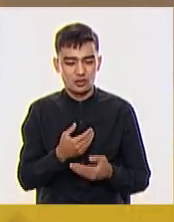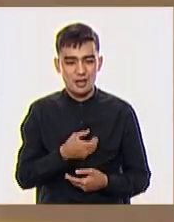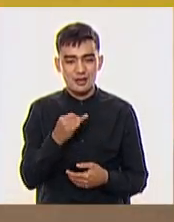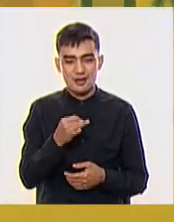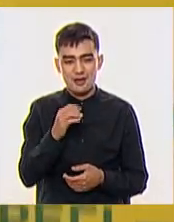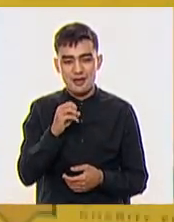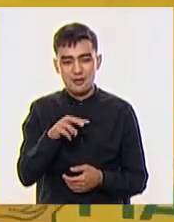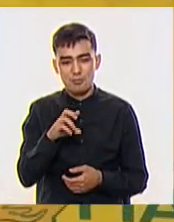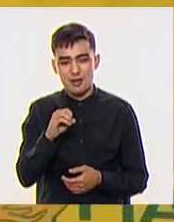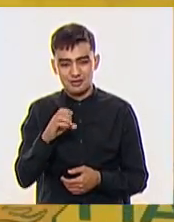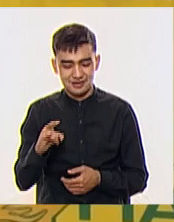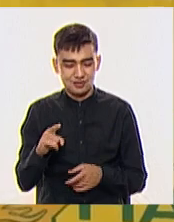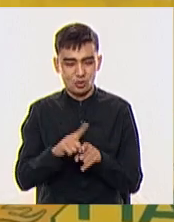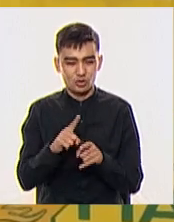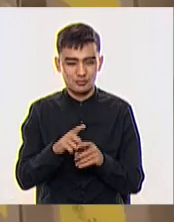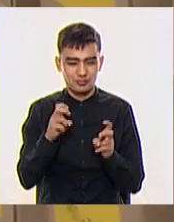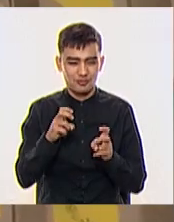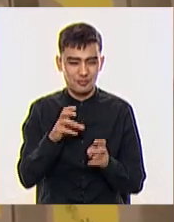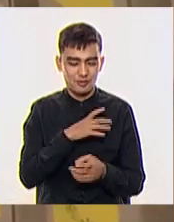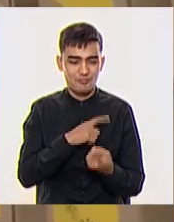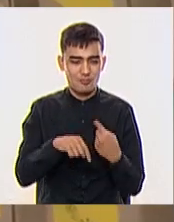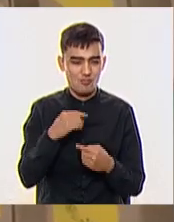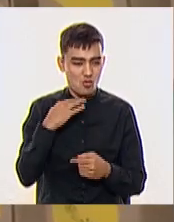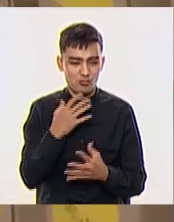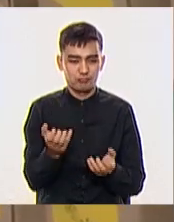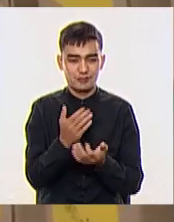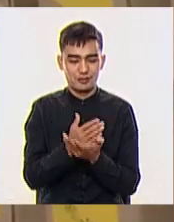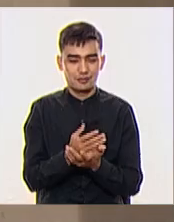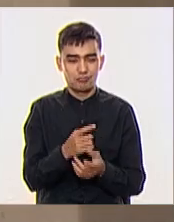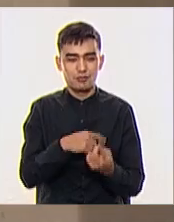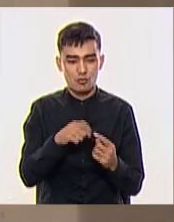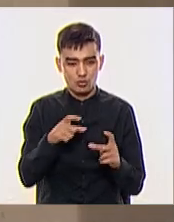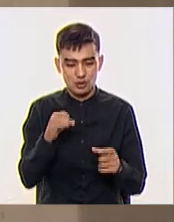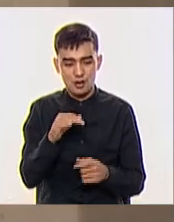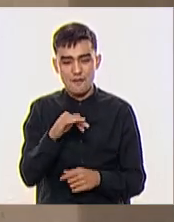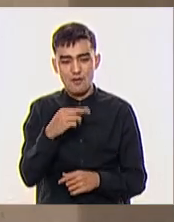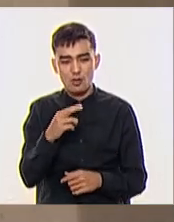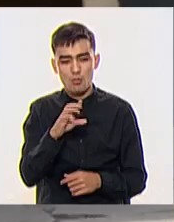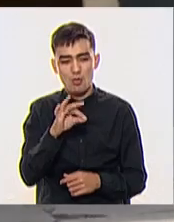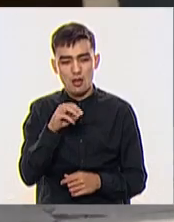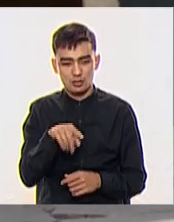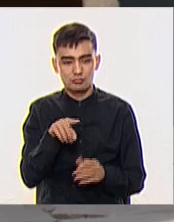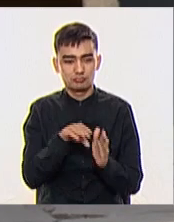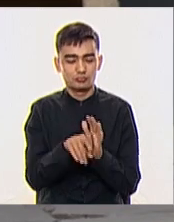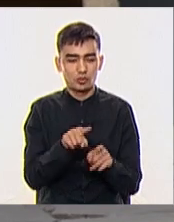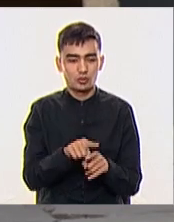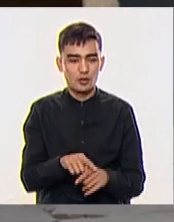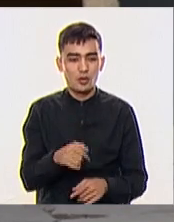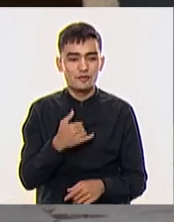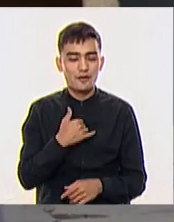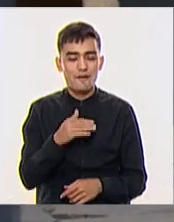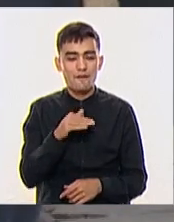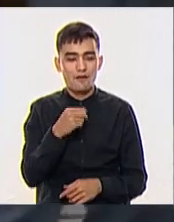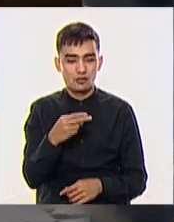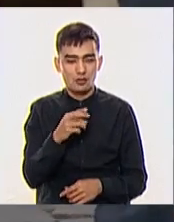Ельбасы» поддержали многие известные бизнесмены и компании. Среди них и фонд Булата Утимуратова. Наш фонд выделил